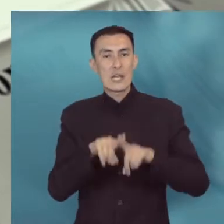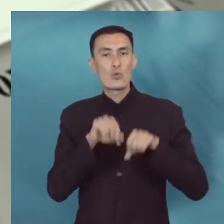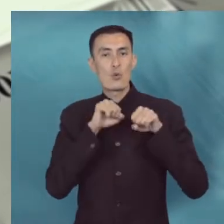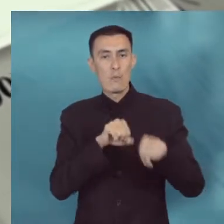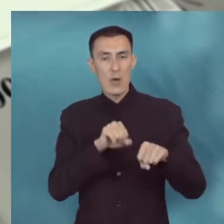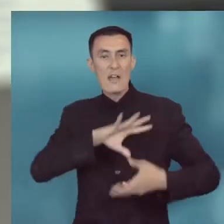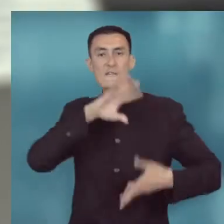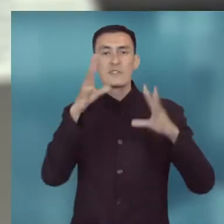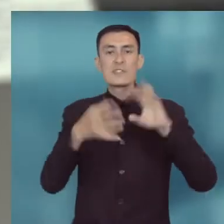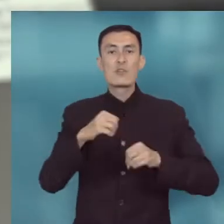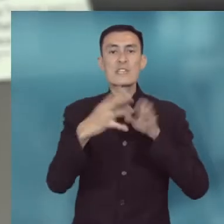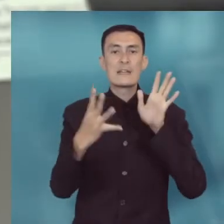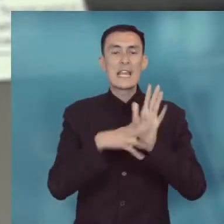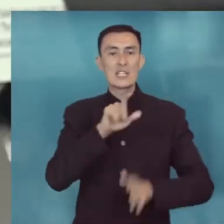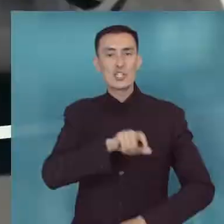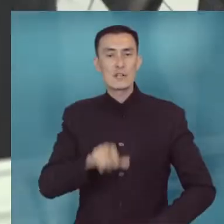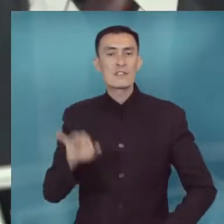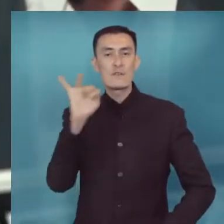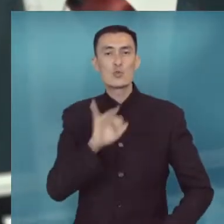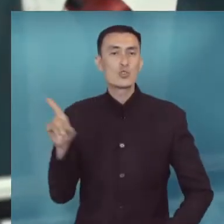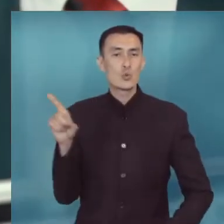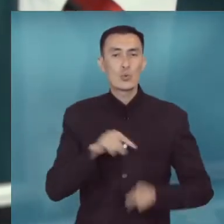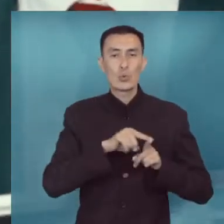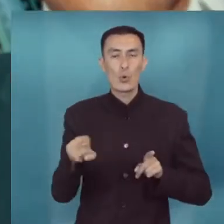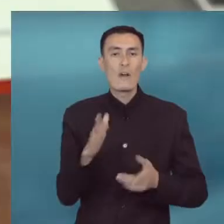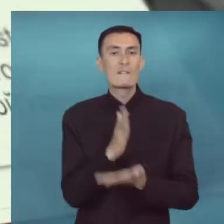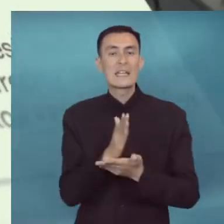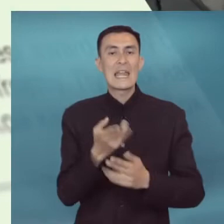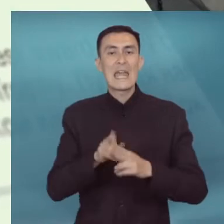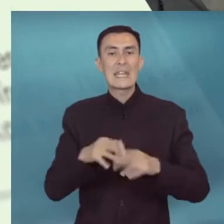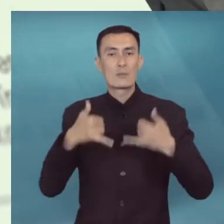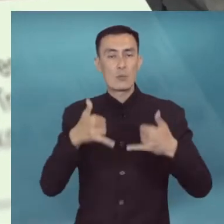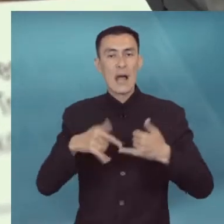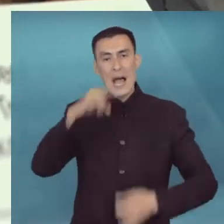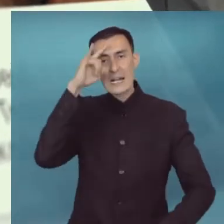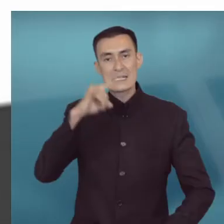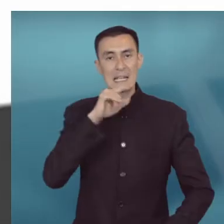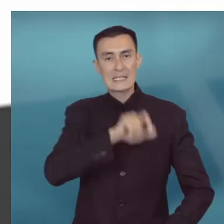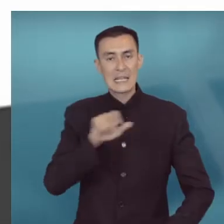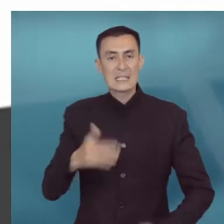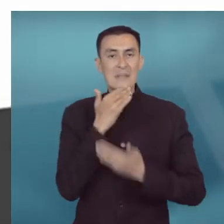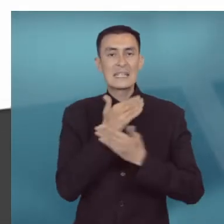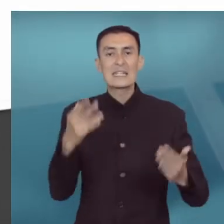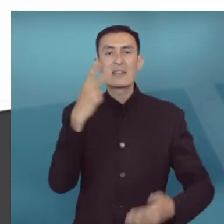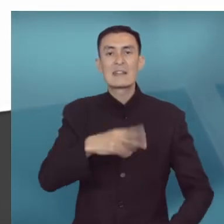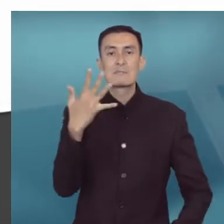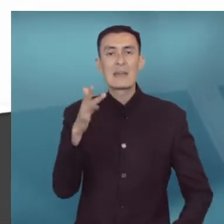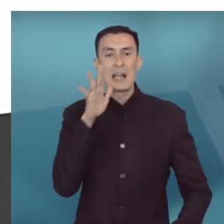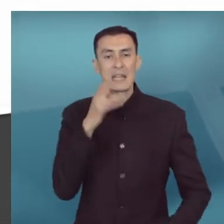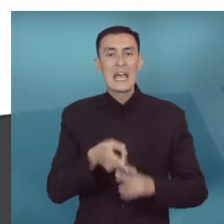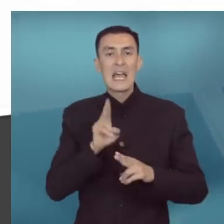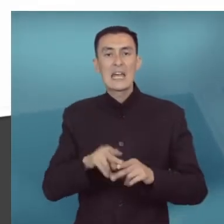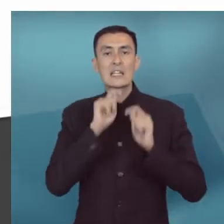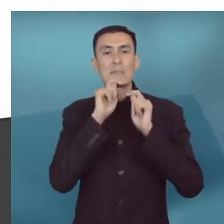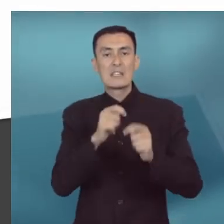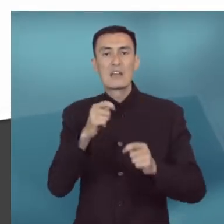ведения боя. Всего 19 человек за всю историю владели этим трофеем, а казахстанцам за последние 25 лет